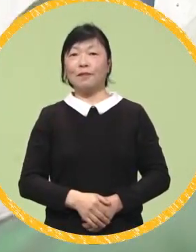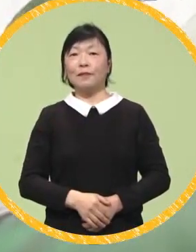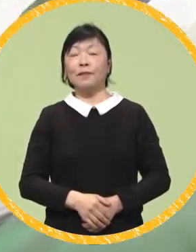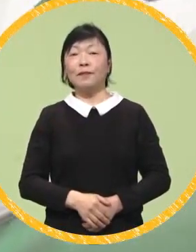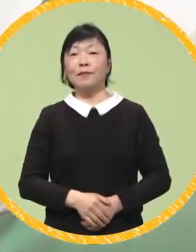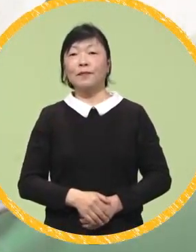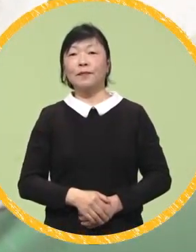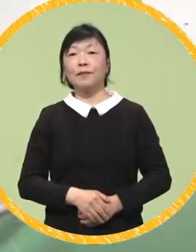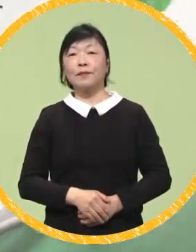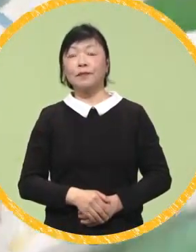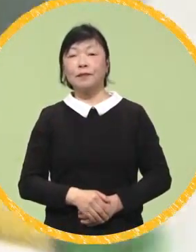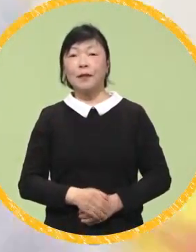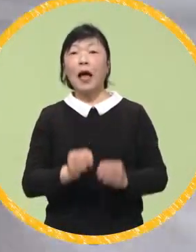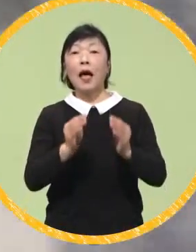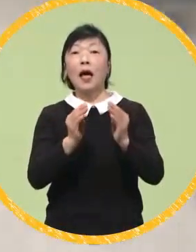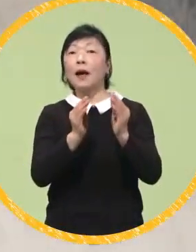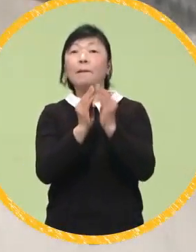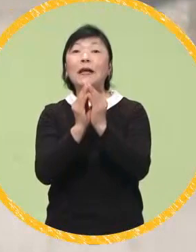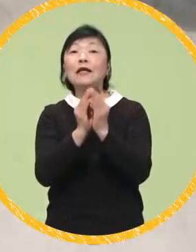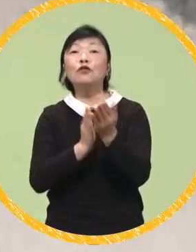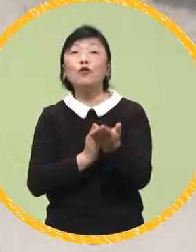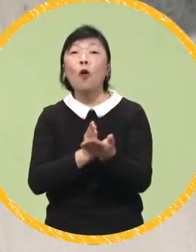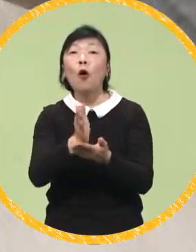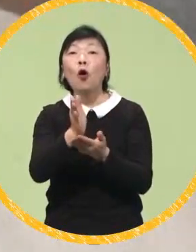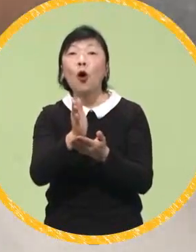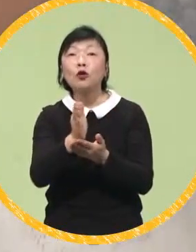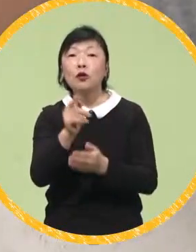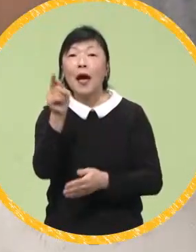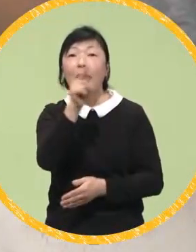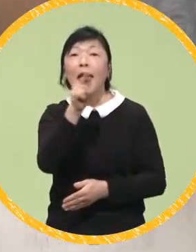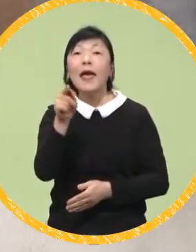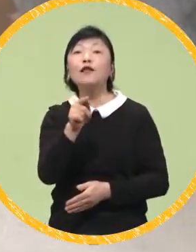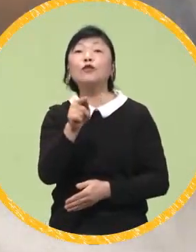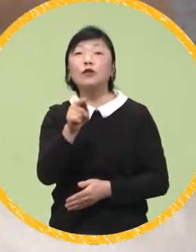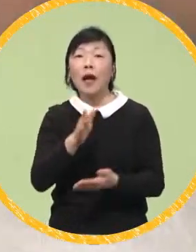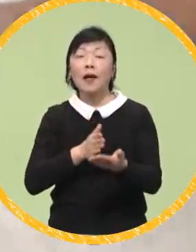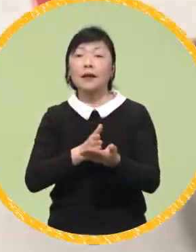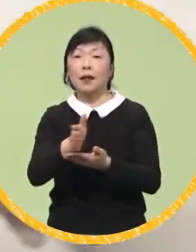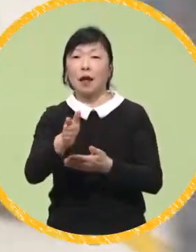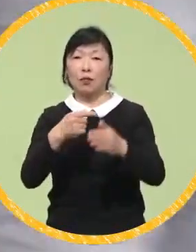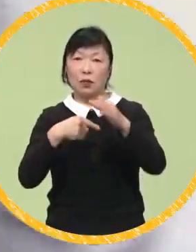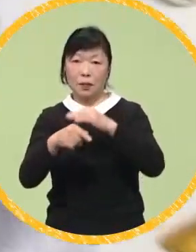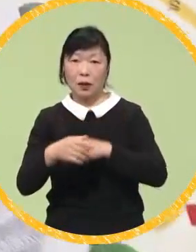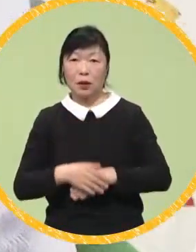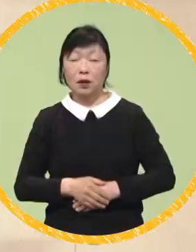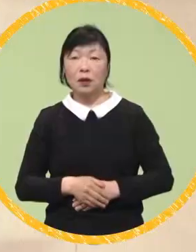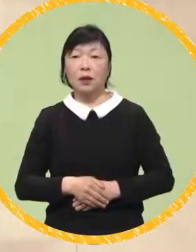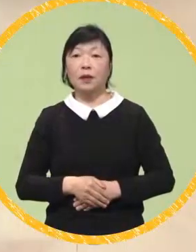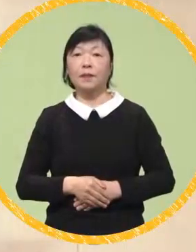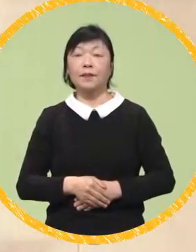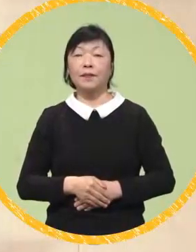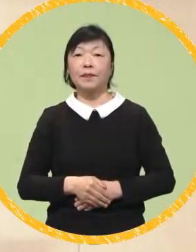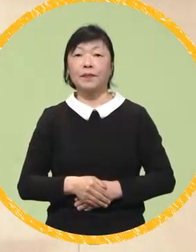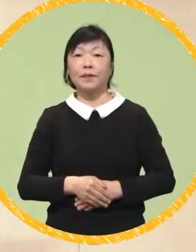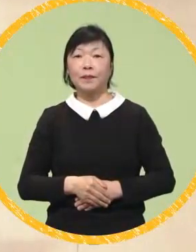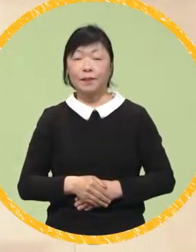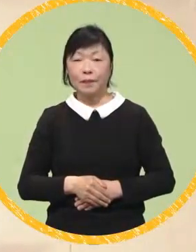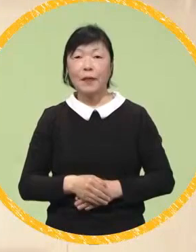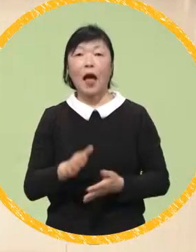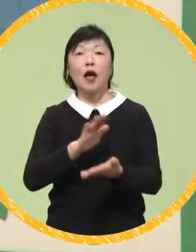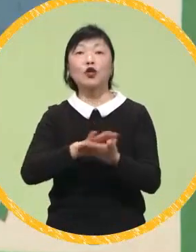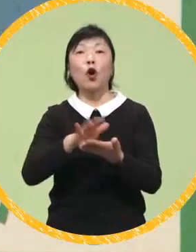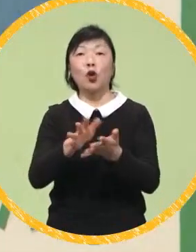このピンクの四角いコースからこの s って書かれているのがスタートしたことで goここシャス物質界で